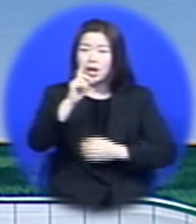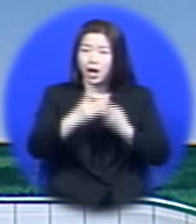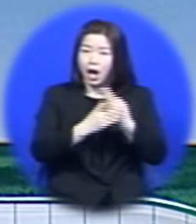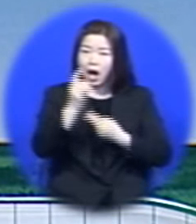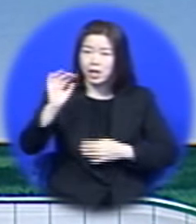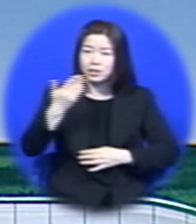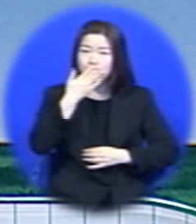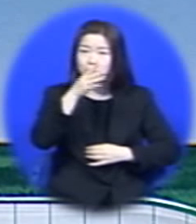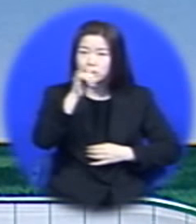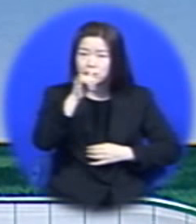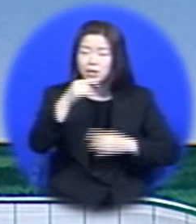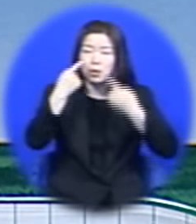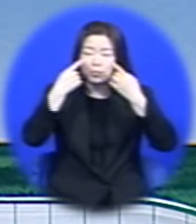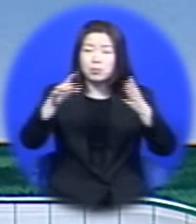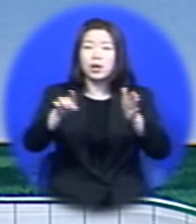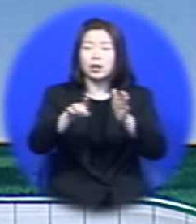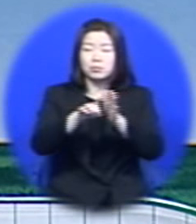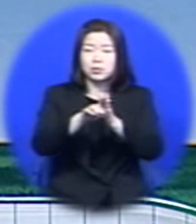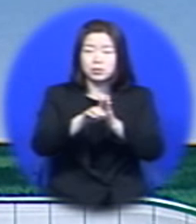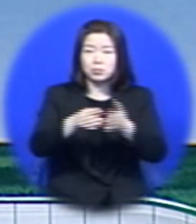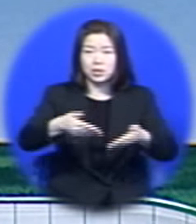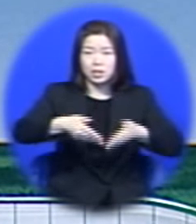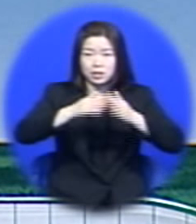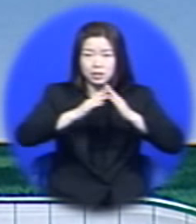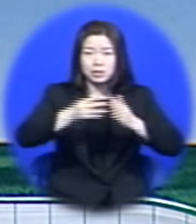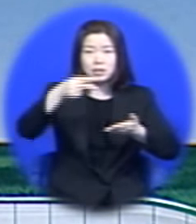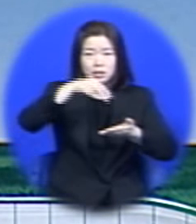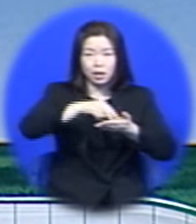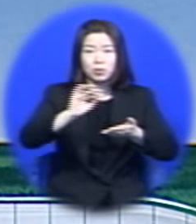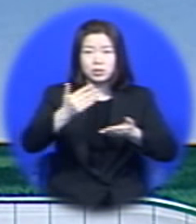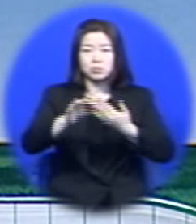대한 분명한 믿음이 세워졌으면 좋겠습니다.